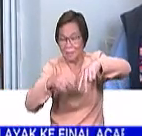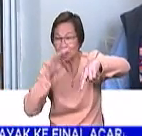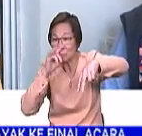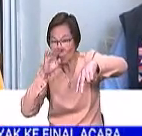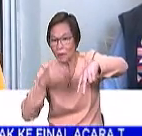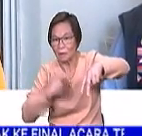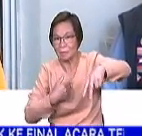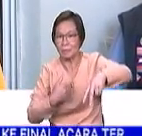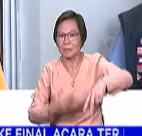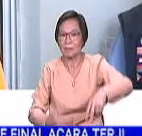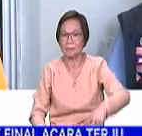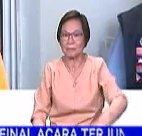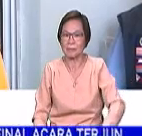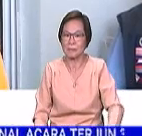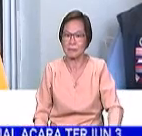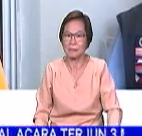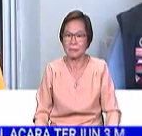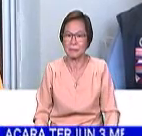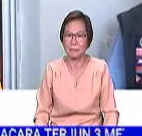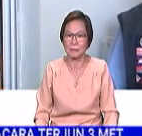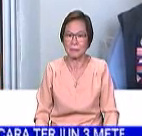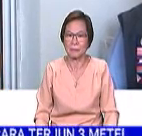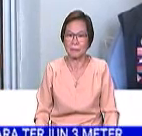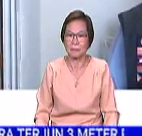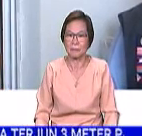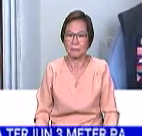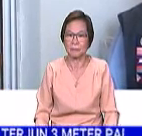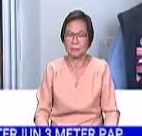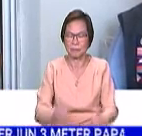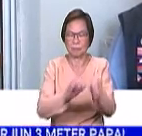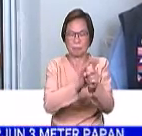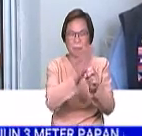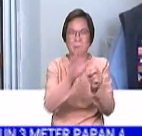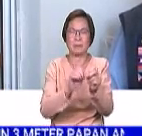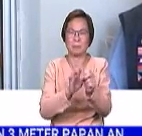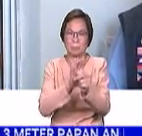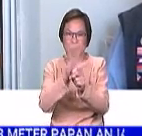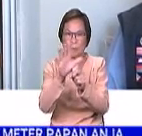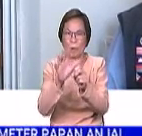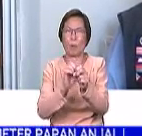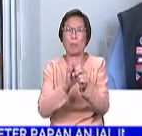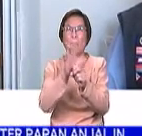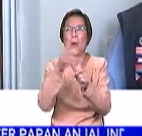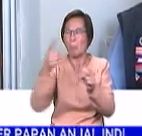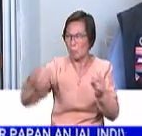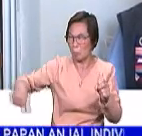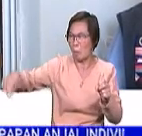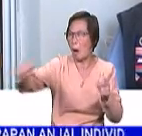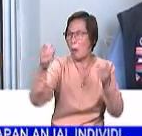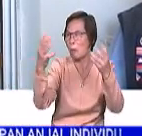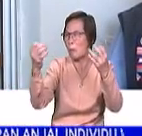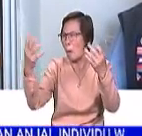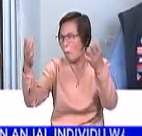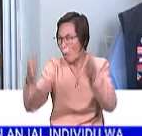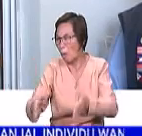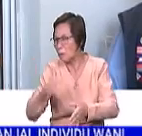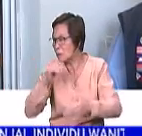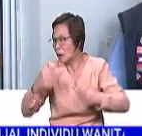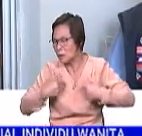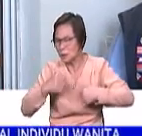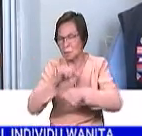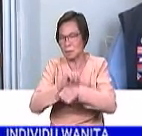ojo Rizky HP demi ini saya oke